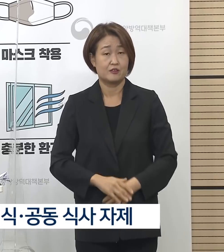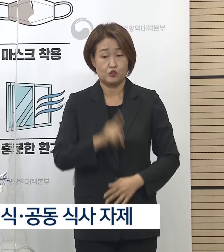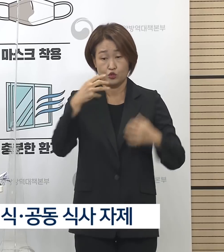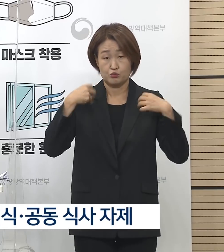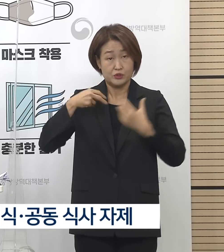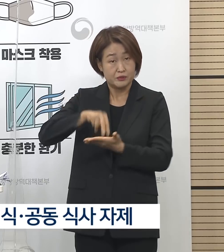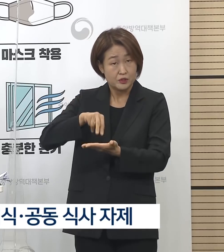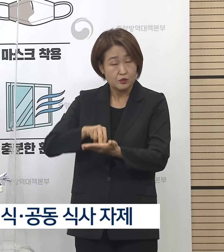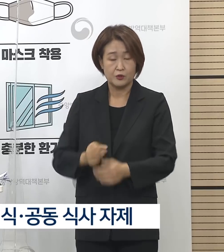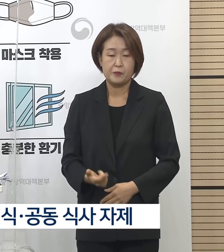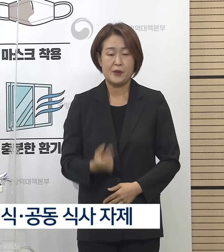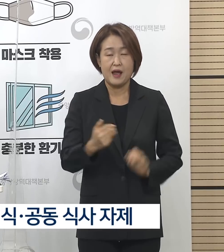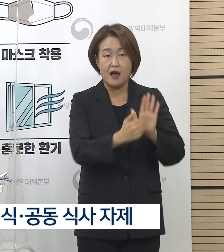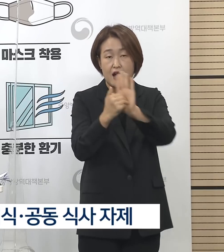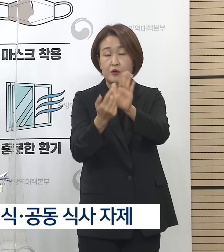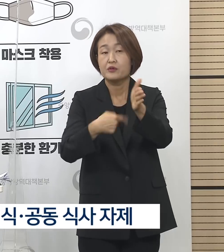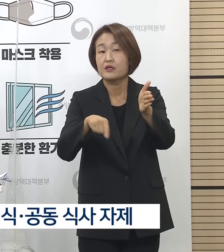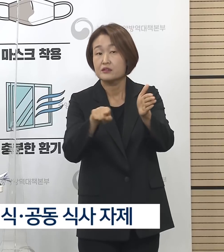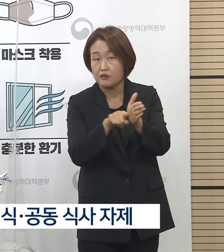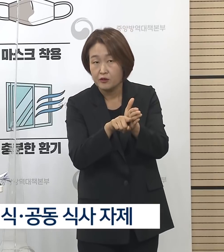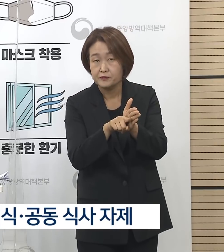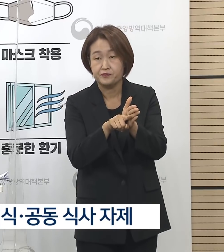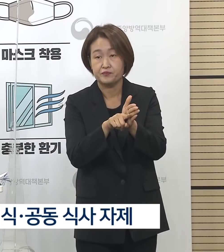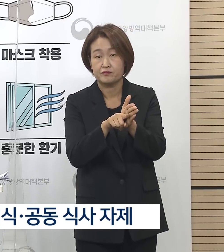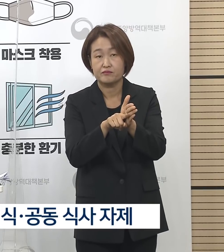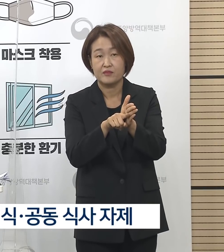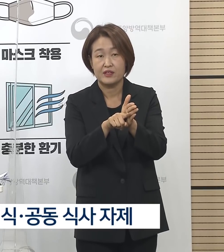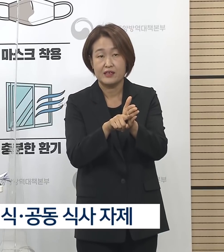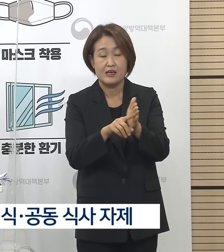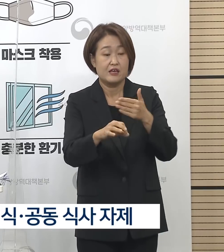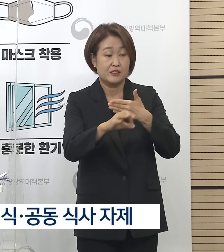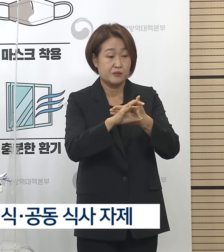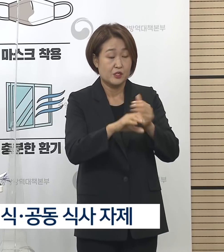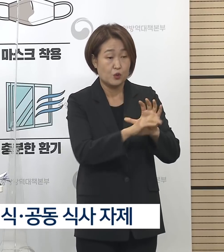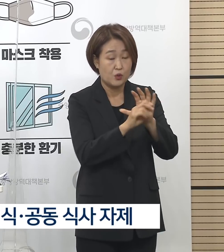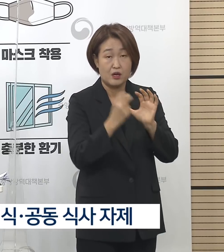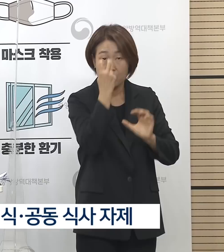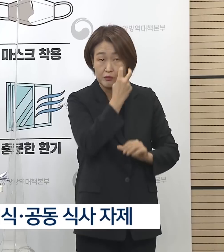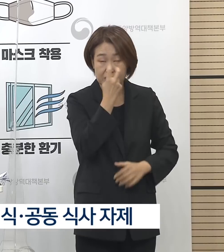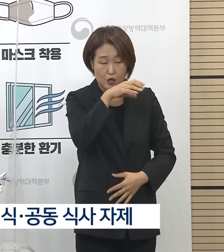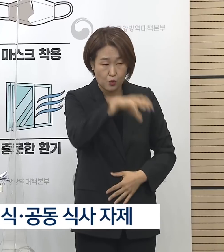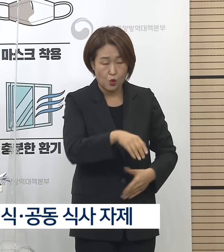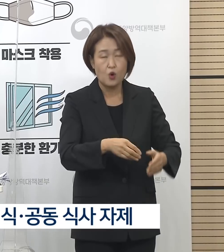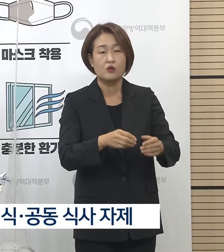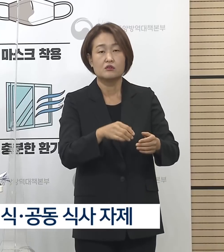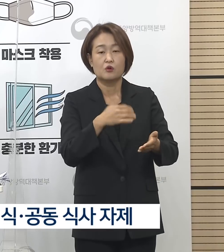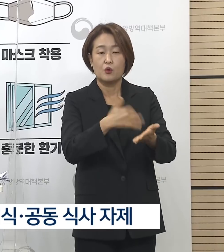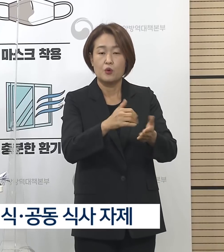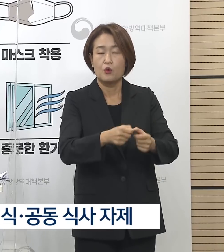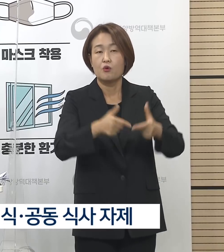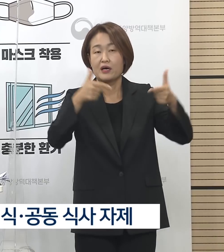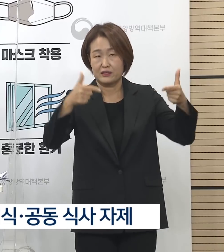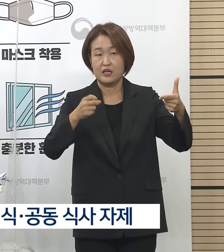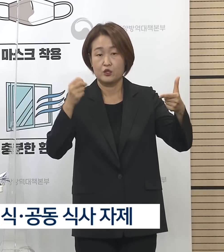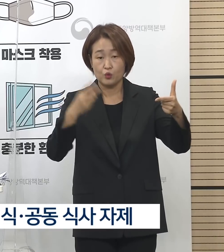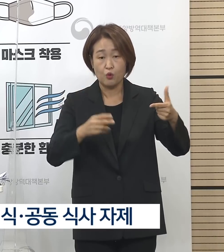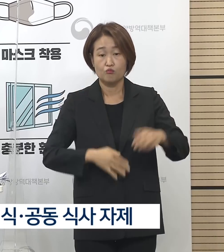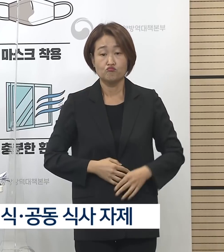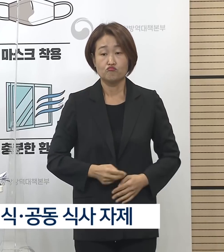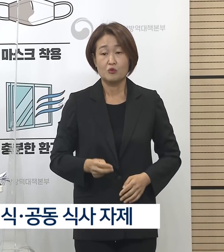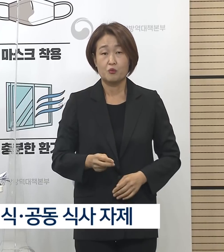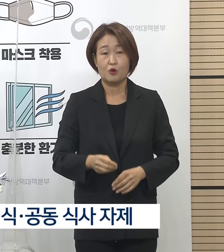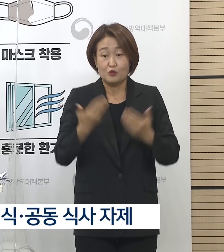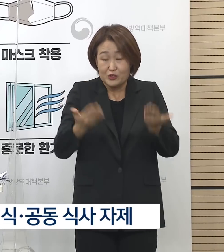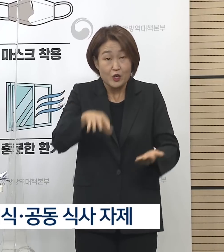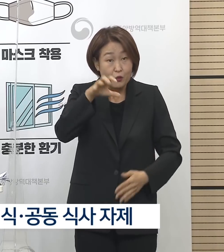신속히 억제하기 위해서 임시 선별검사소를 확대하고 특히 교통요충지에